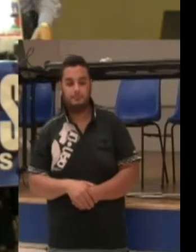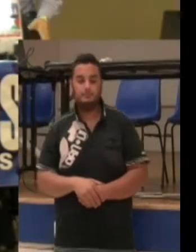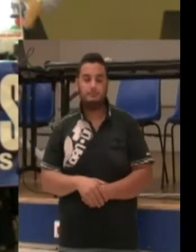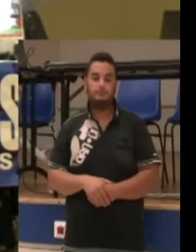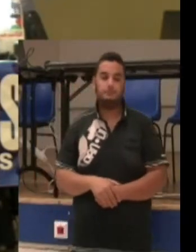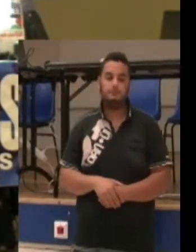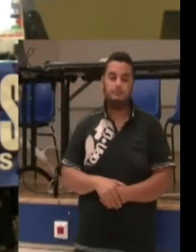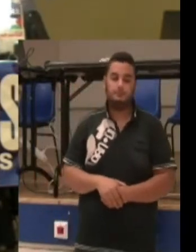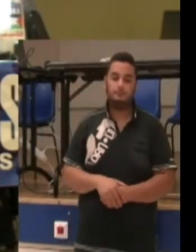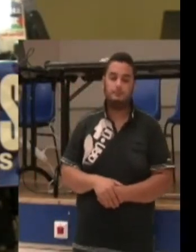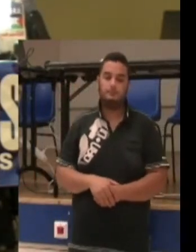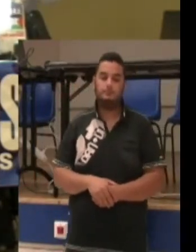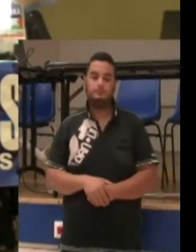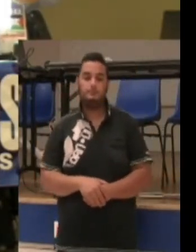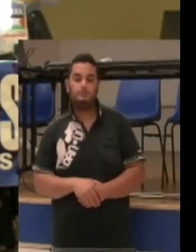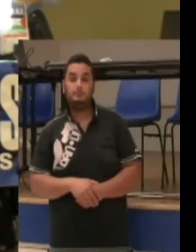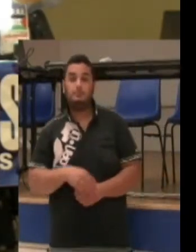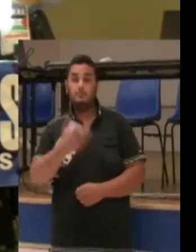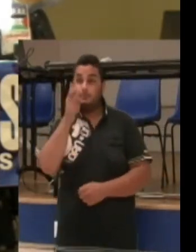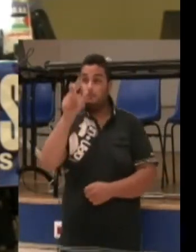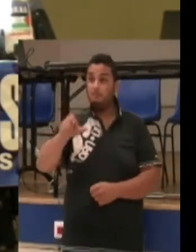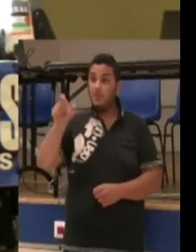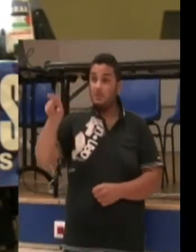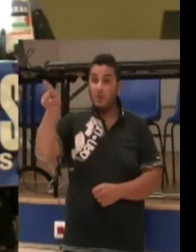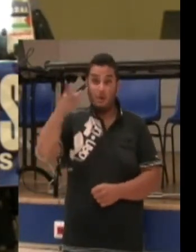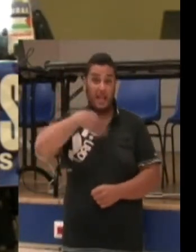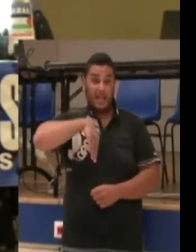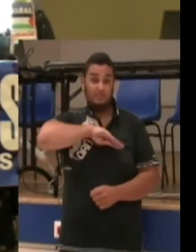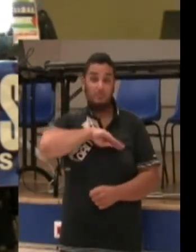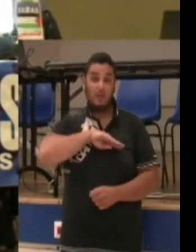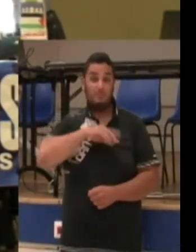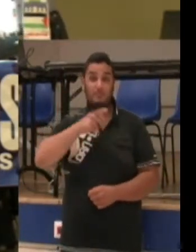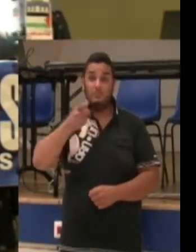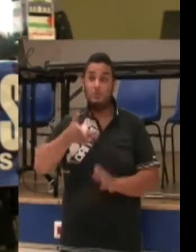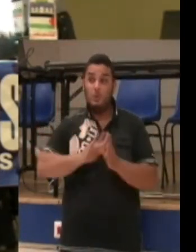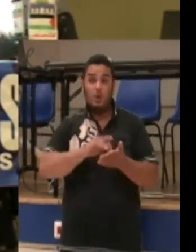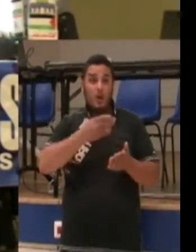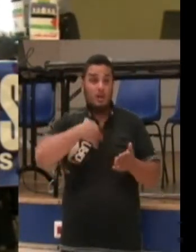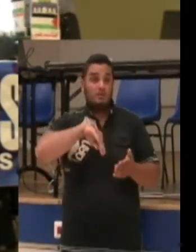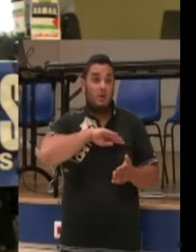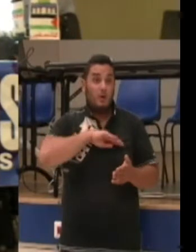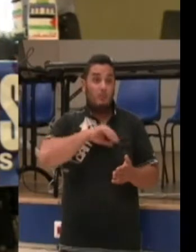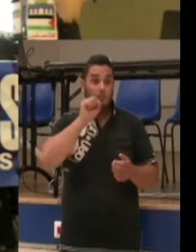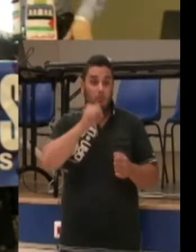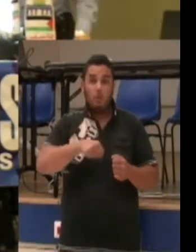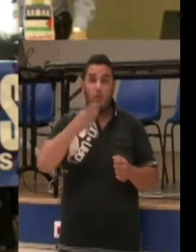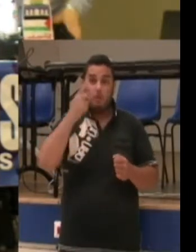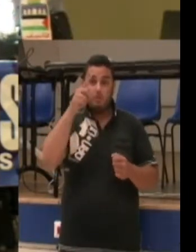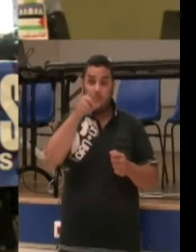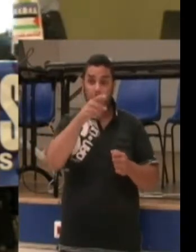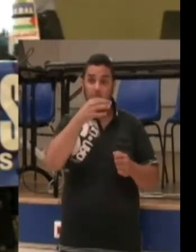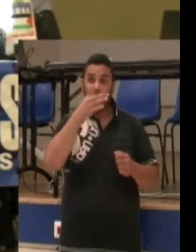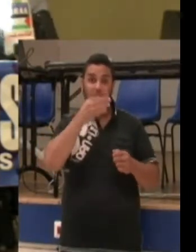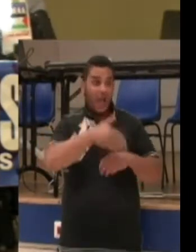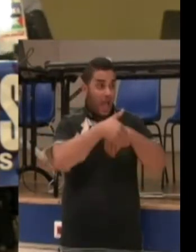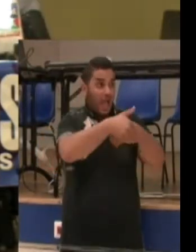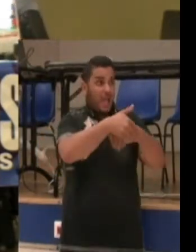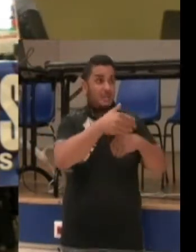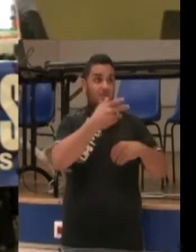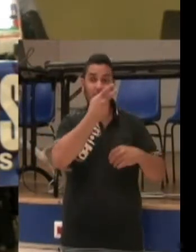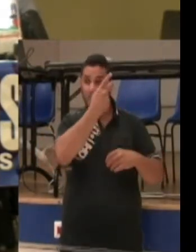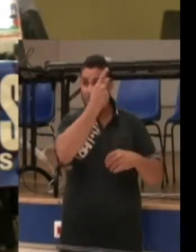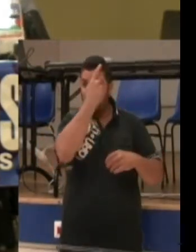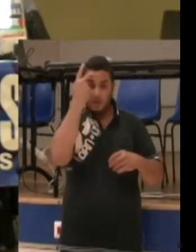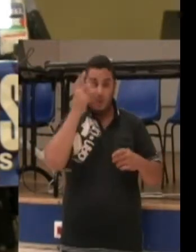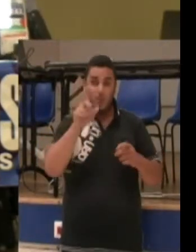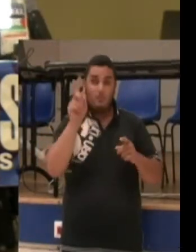il a une partie de la responsabilité. Vous pouvez être le porte-parole du peuple palestinien, parce que les médias, vous regardez,